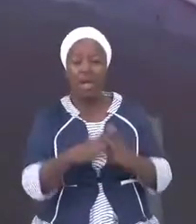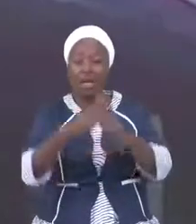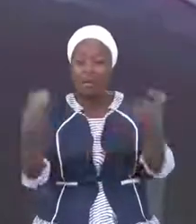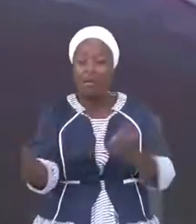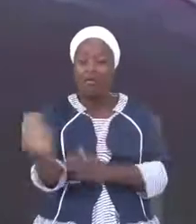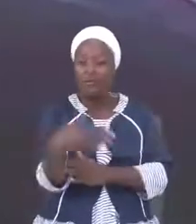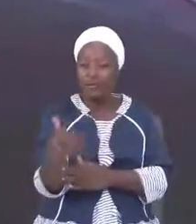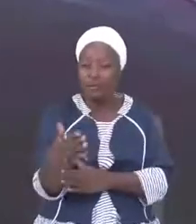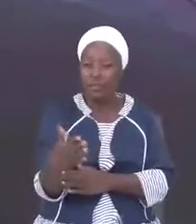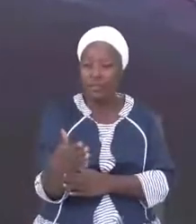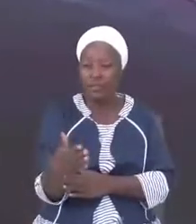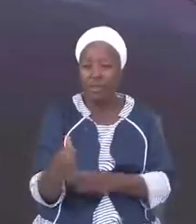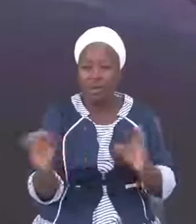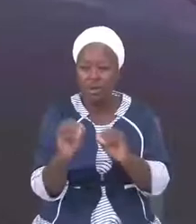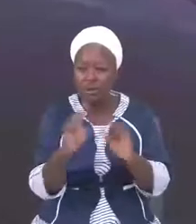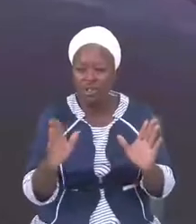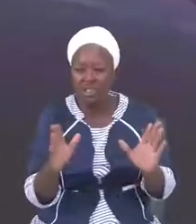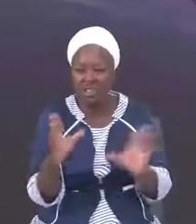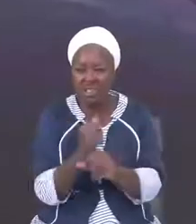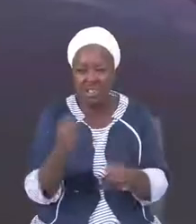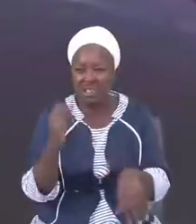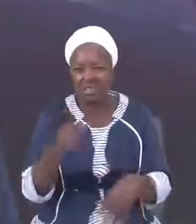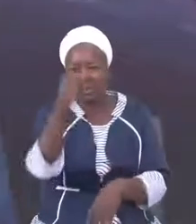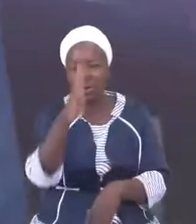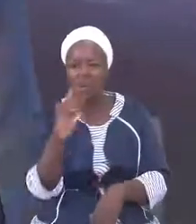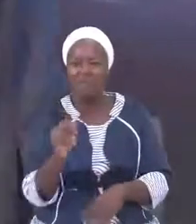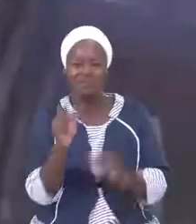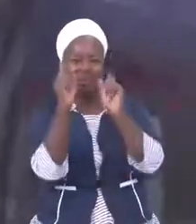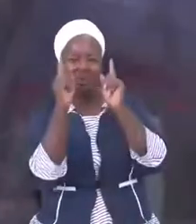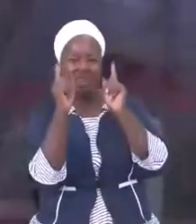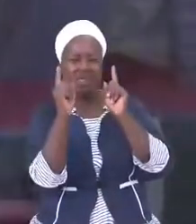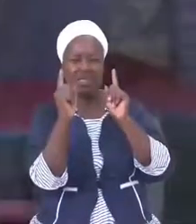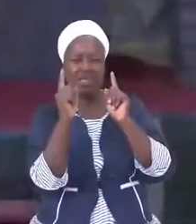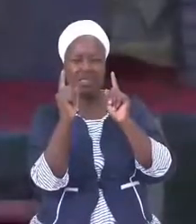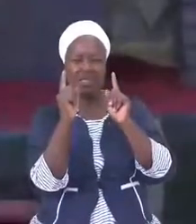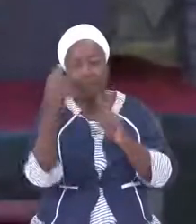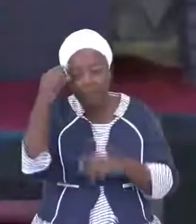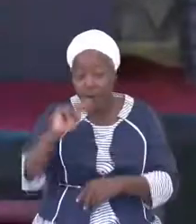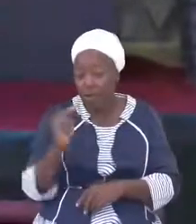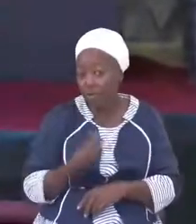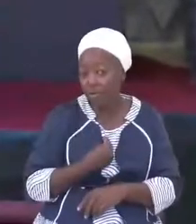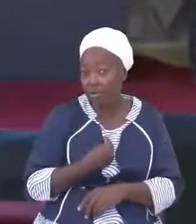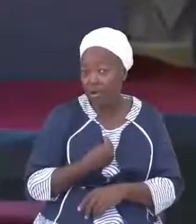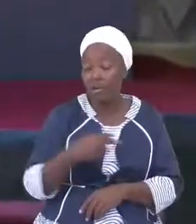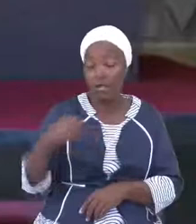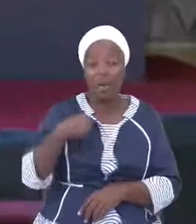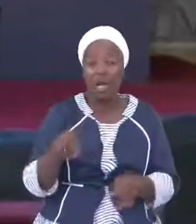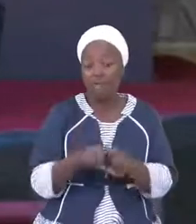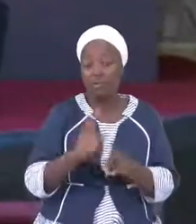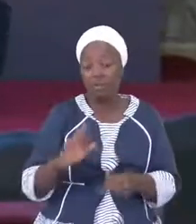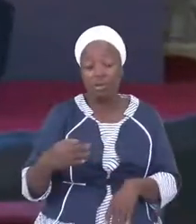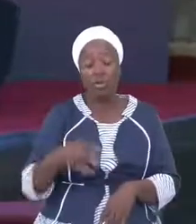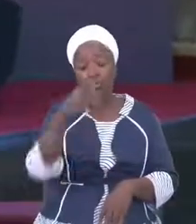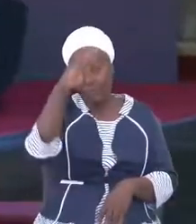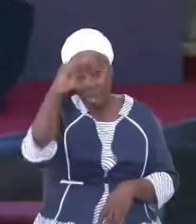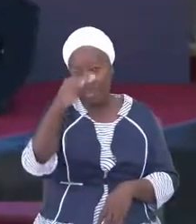avait préparé un grand poisson. Il n'y a rien qui prenne Dieu par surprise. Pour nous, enfants de Dieu, enfants